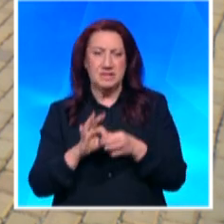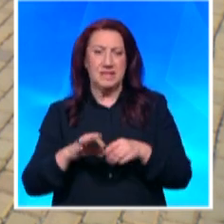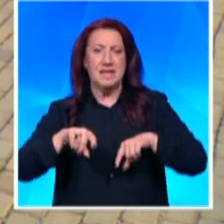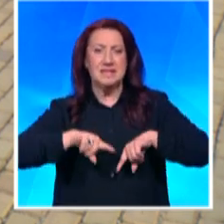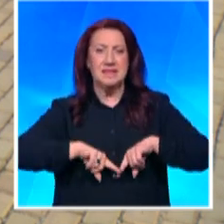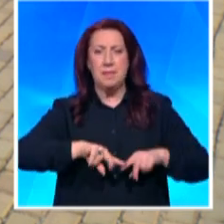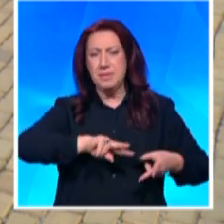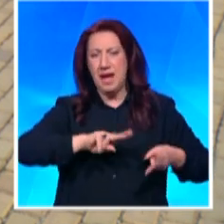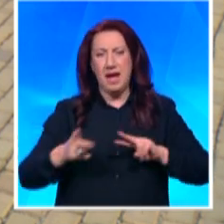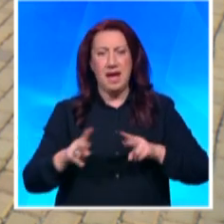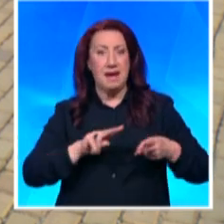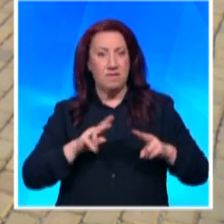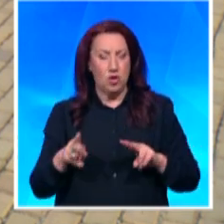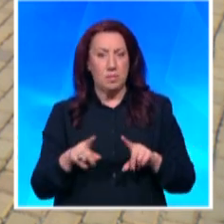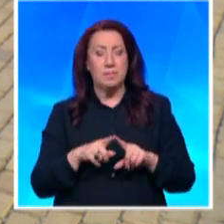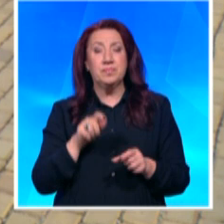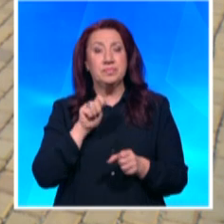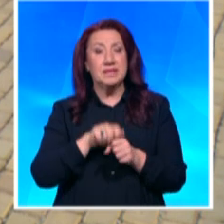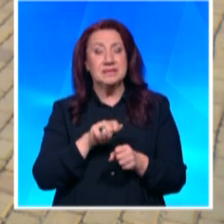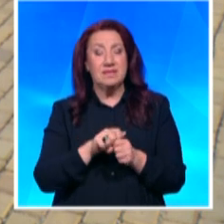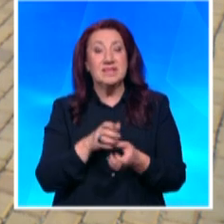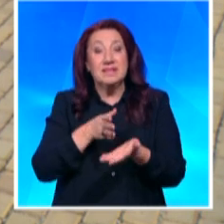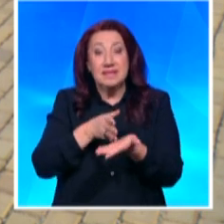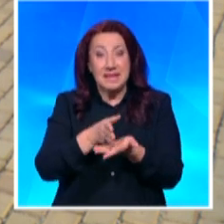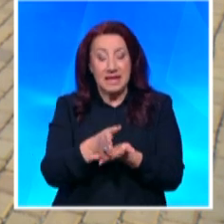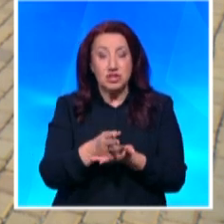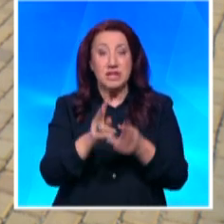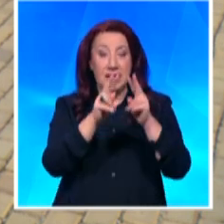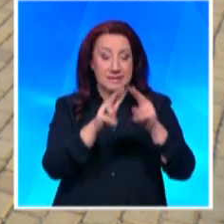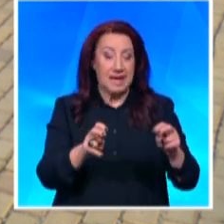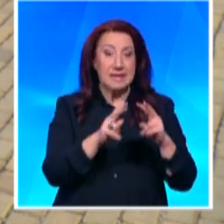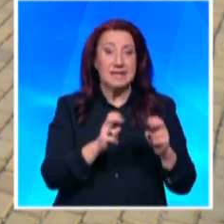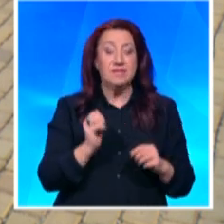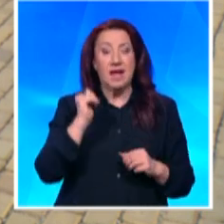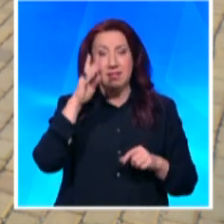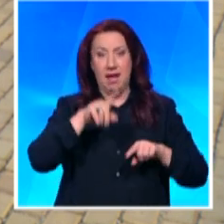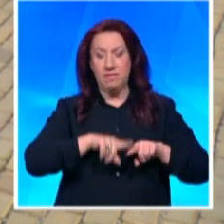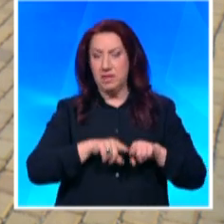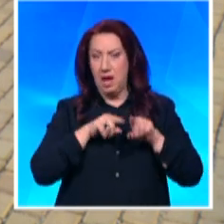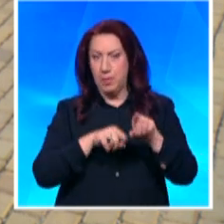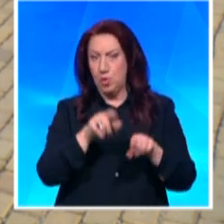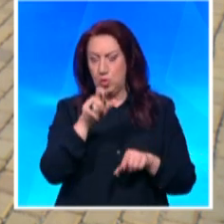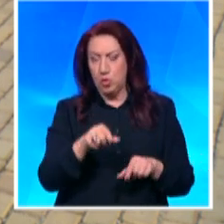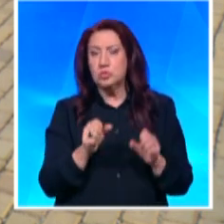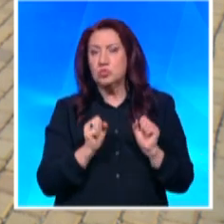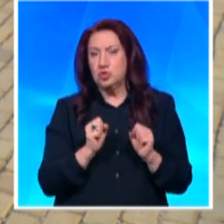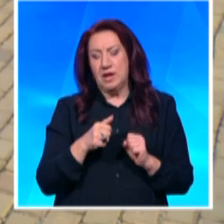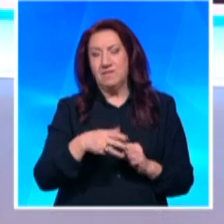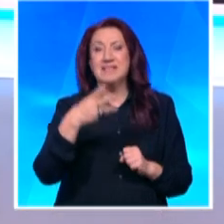и за създаването на механизъм за разследването на главния прокурор. Това се очаква да се случи в сряда следващата